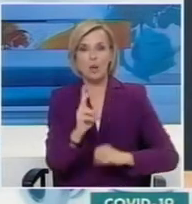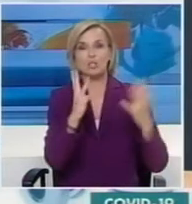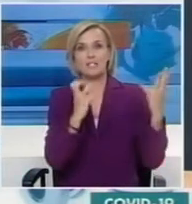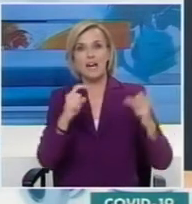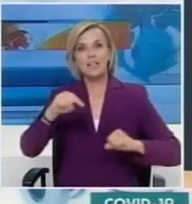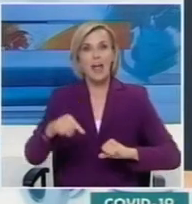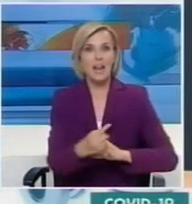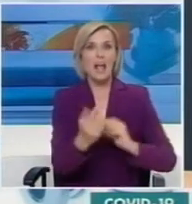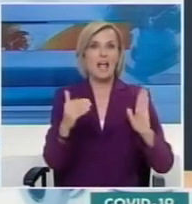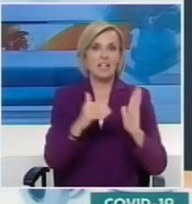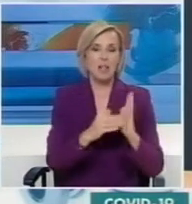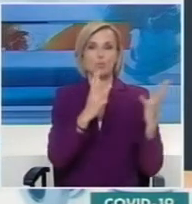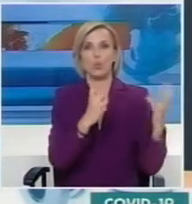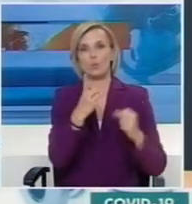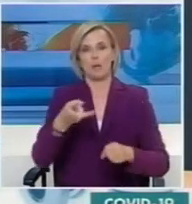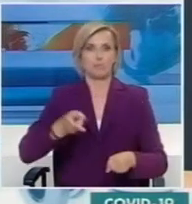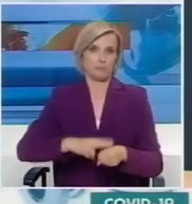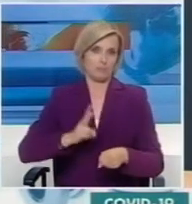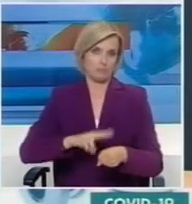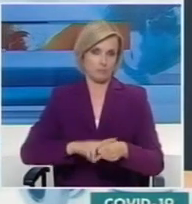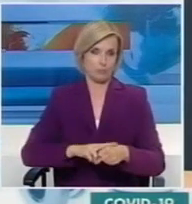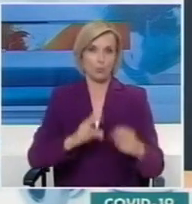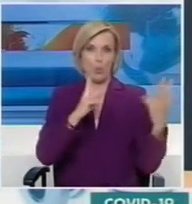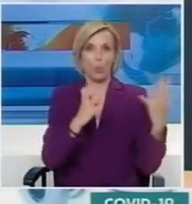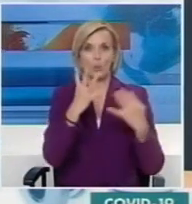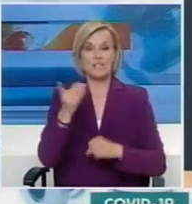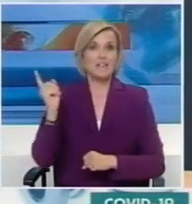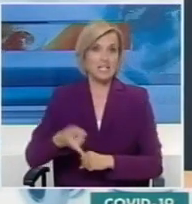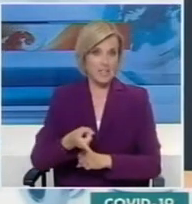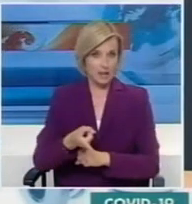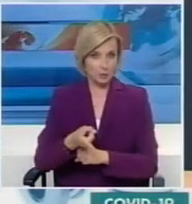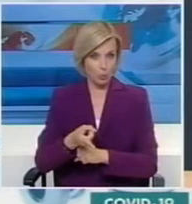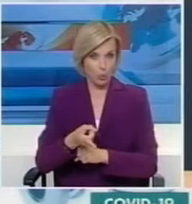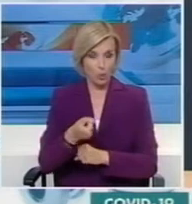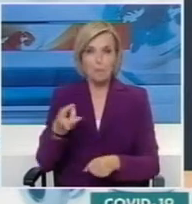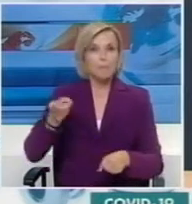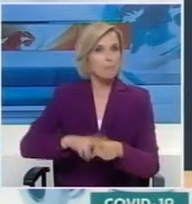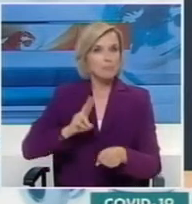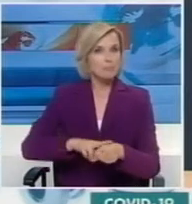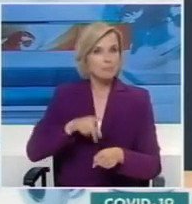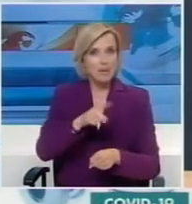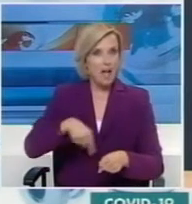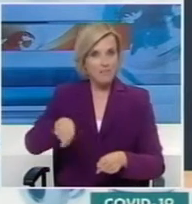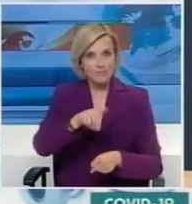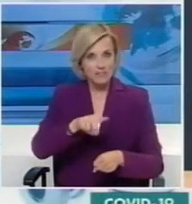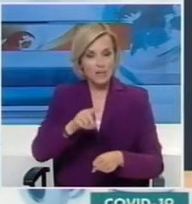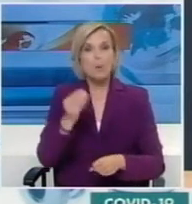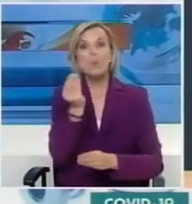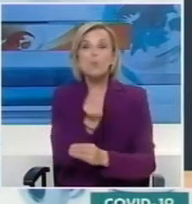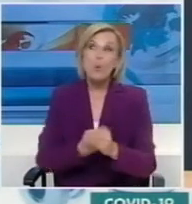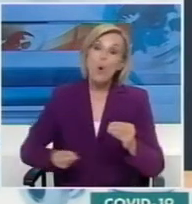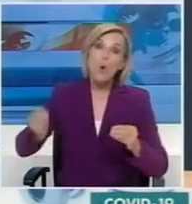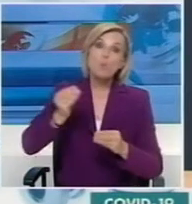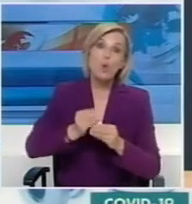249.081 θάνατοι. Το 84% των έως σήμερα καταγεγραμμένων θανάτων καταγράφεται στην Ευρώπη,